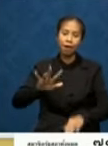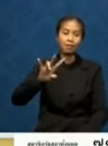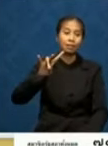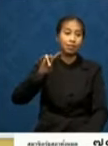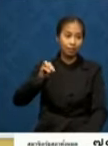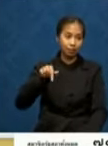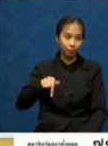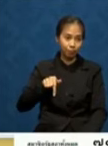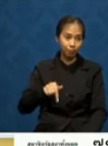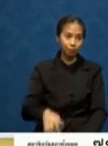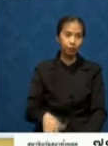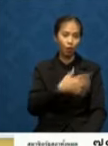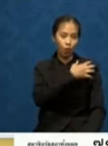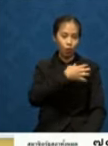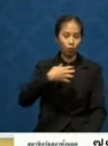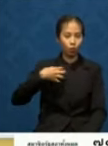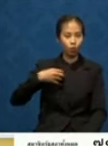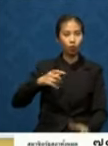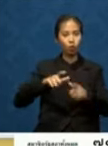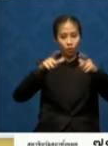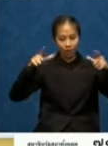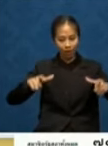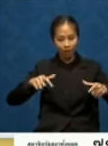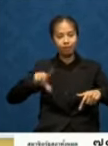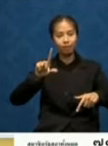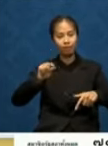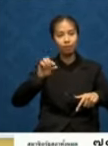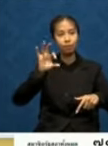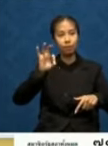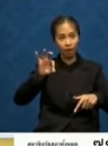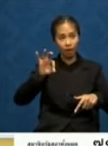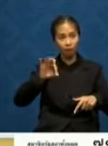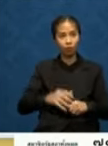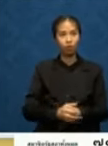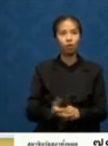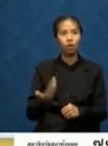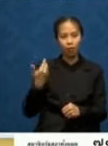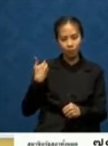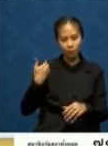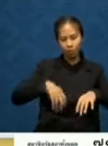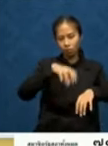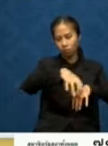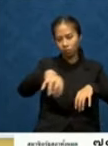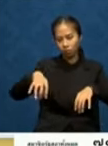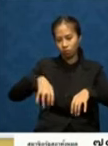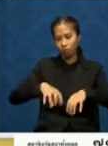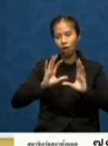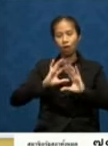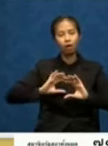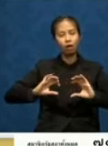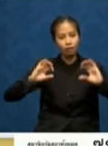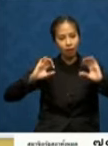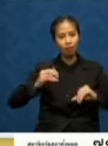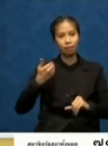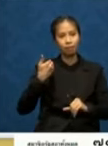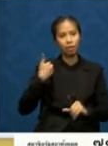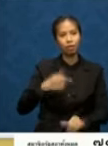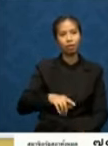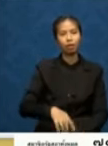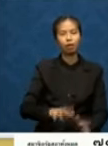านกงสุลใหญ่29แห่งโดยราชการอื่น23หน่วยเนี่ยมี244สำนักงาน